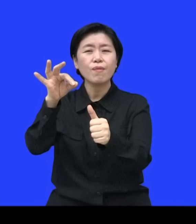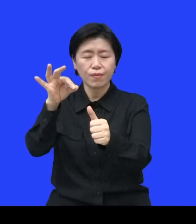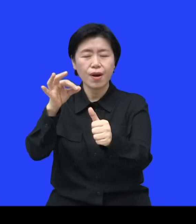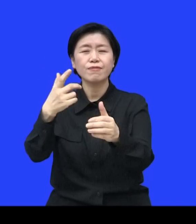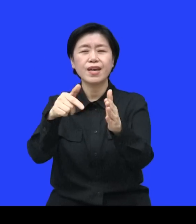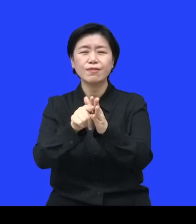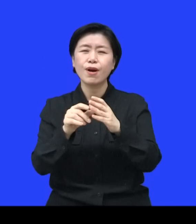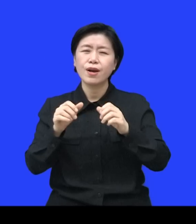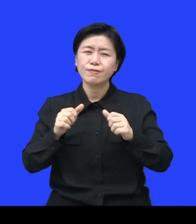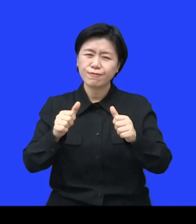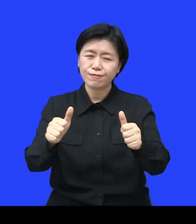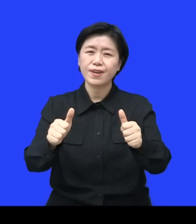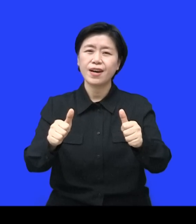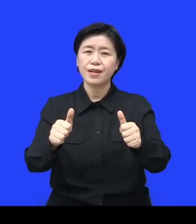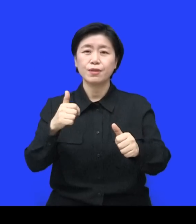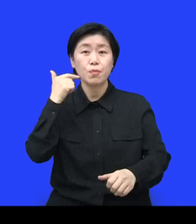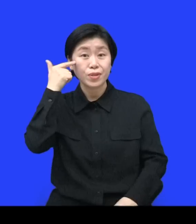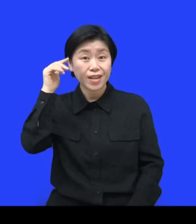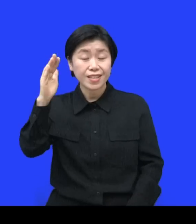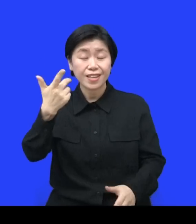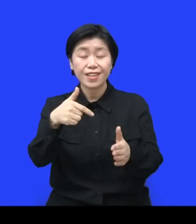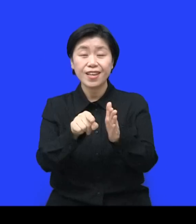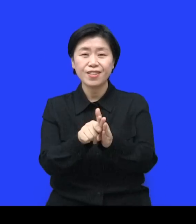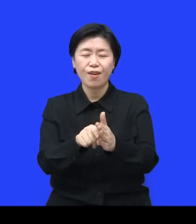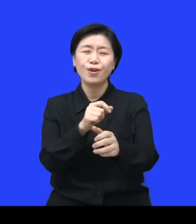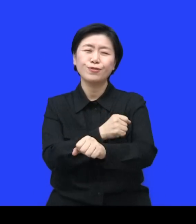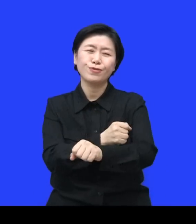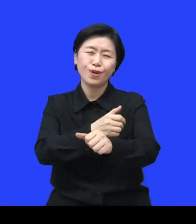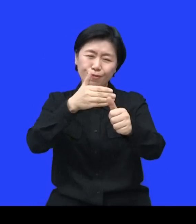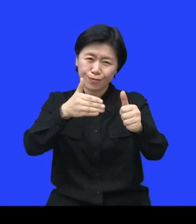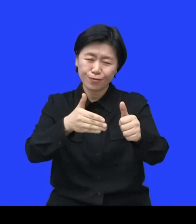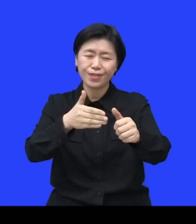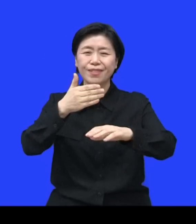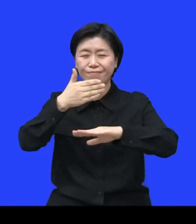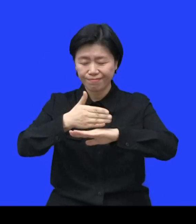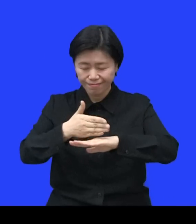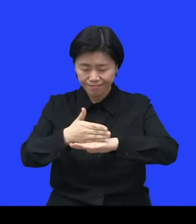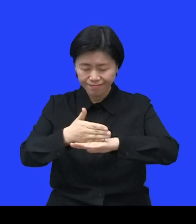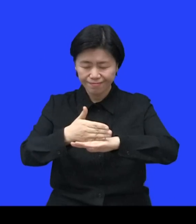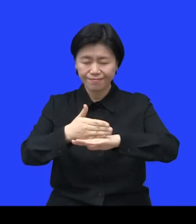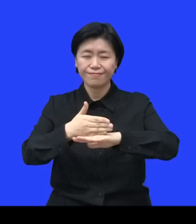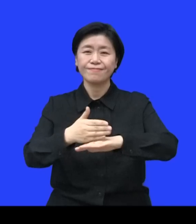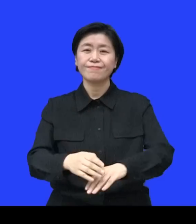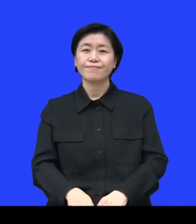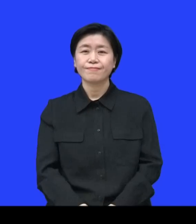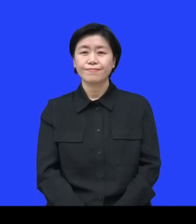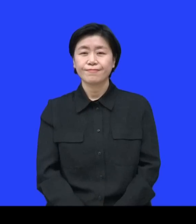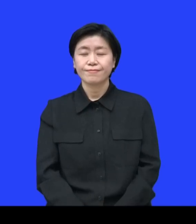하겠습니다. 감사합니다. 그런 목사님이 되어주세요. 네, 그렇게 하겠습니다. 네, 오늘 귀한 간증 고맙습니다. 네, 감사합니다. 감사합니다. 네.